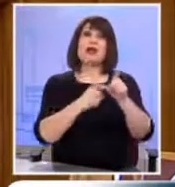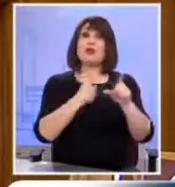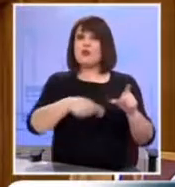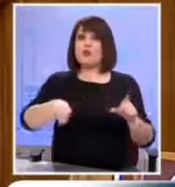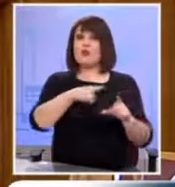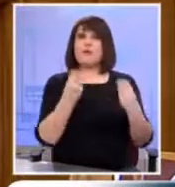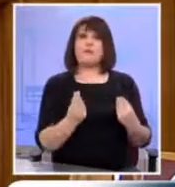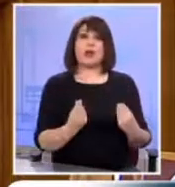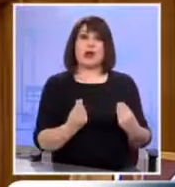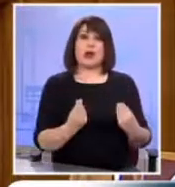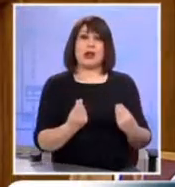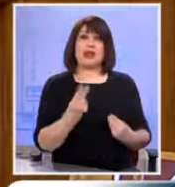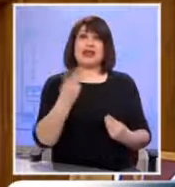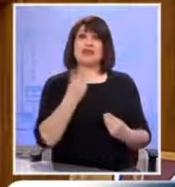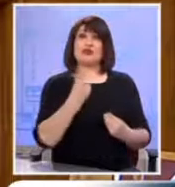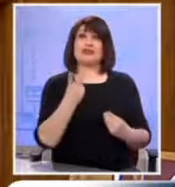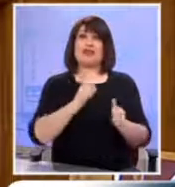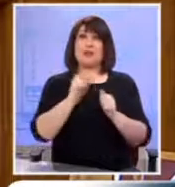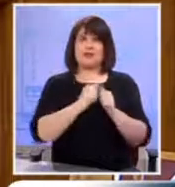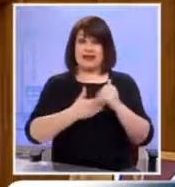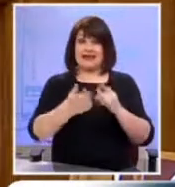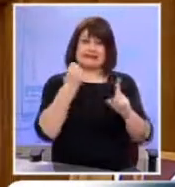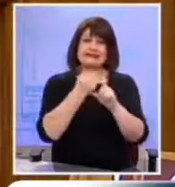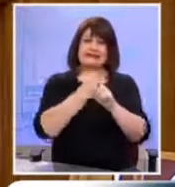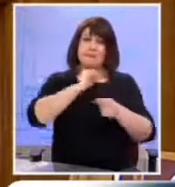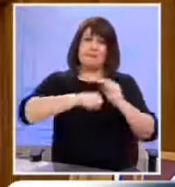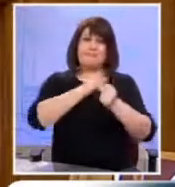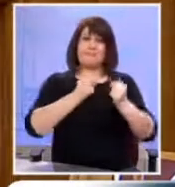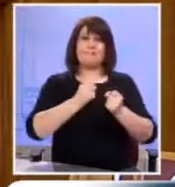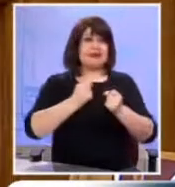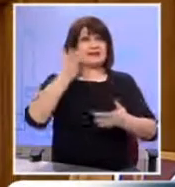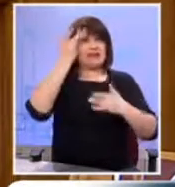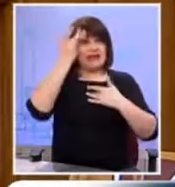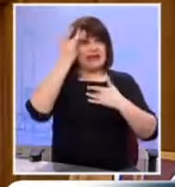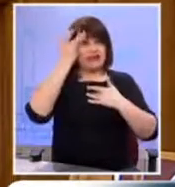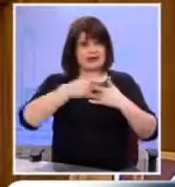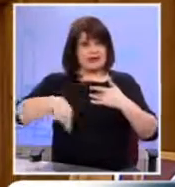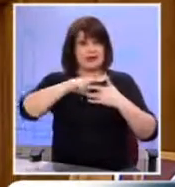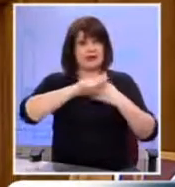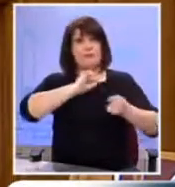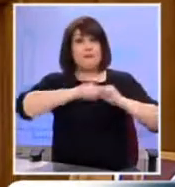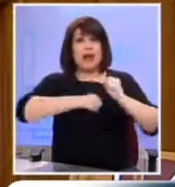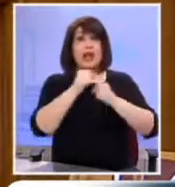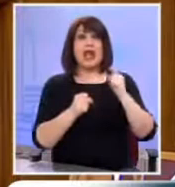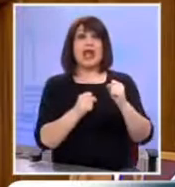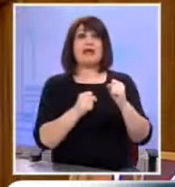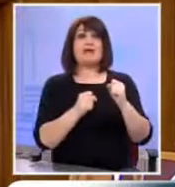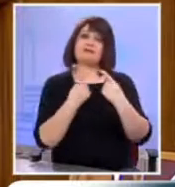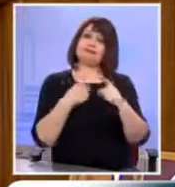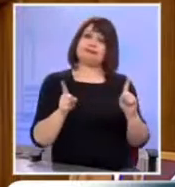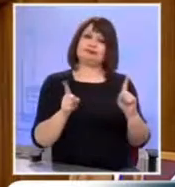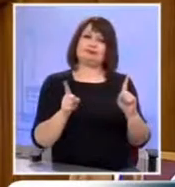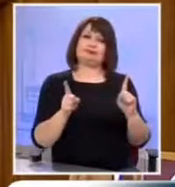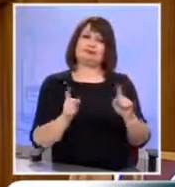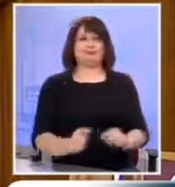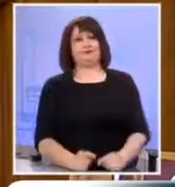μένα, ότι ύστερα από 22 μήνες αγώνα η συνείδηση όσων αγωνίστηκαν είναι πολύ διαφορετική.